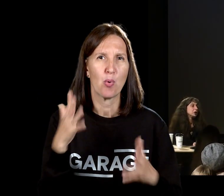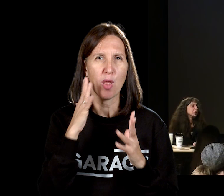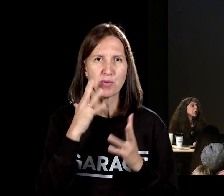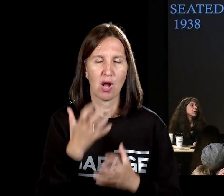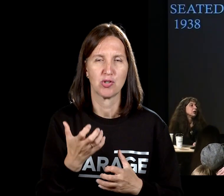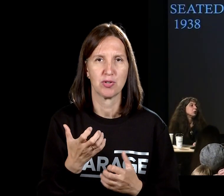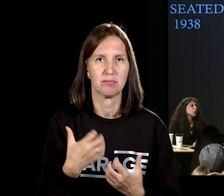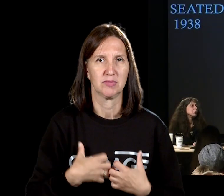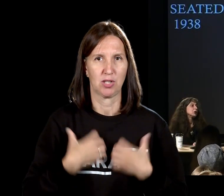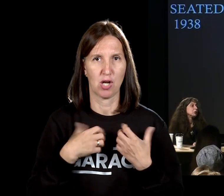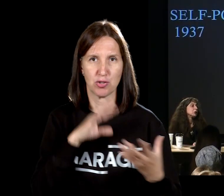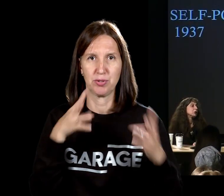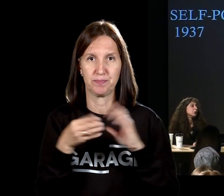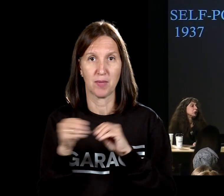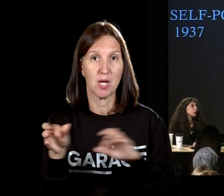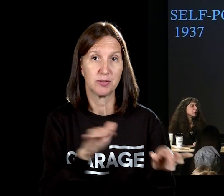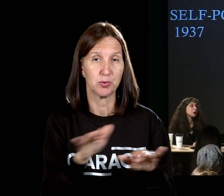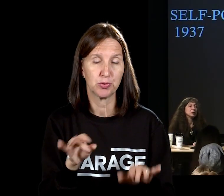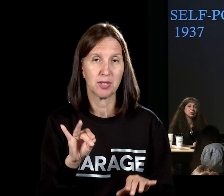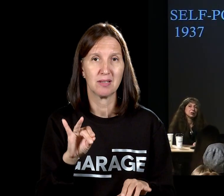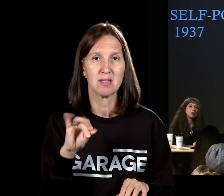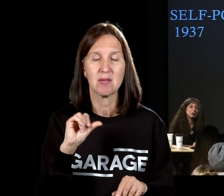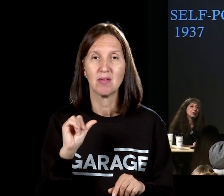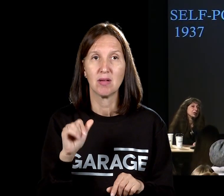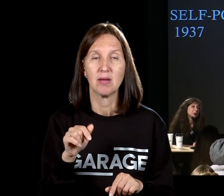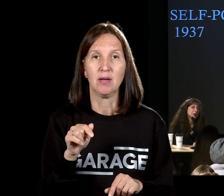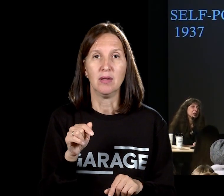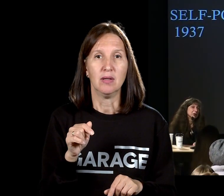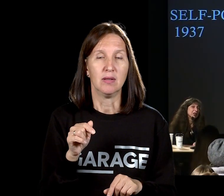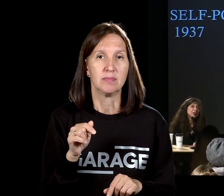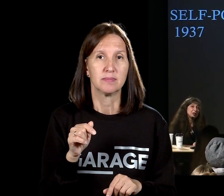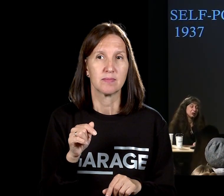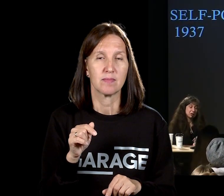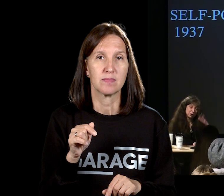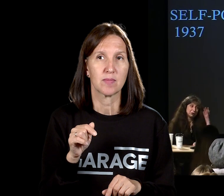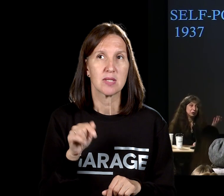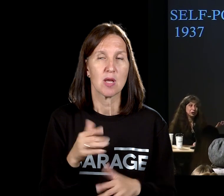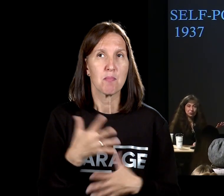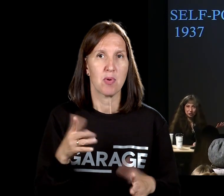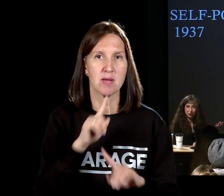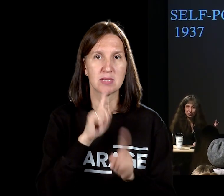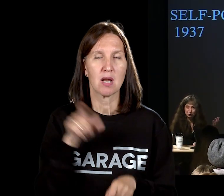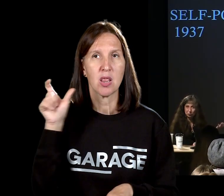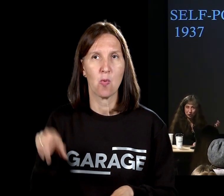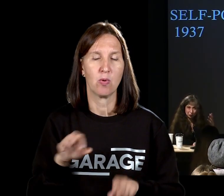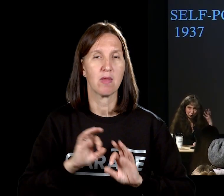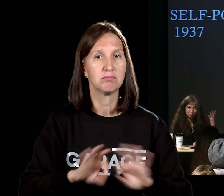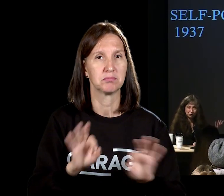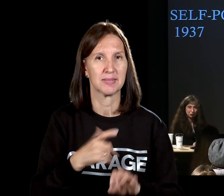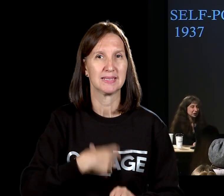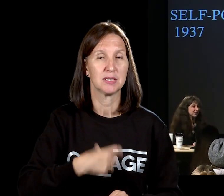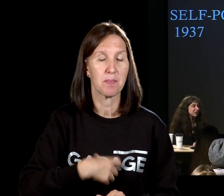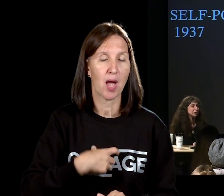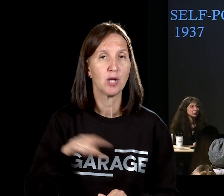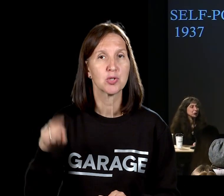становятся сюжеты. И, может быть, самое его, как бы тем страннее описывает он сам себя и то, что происходит